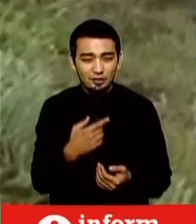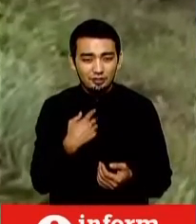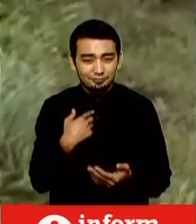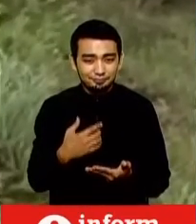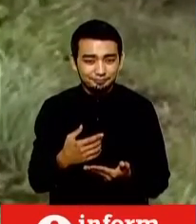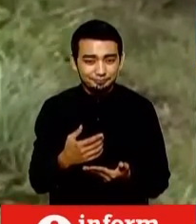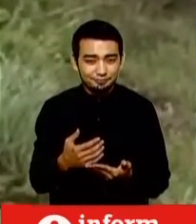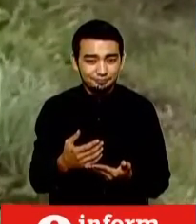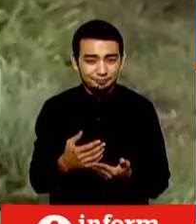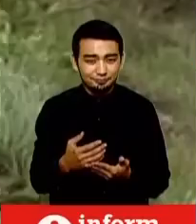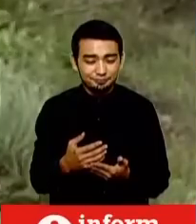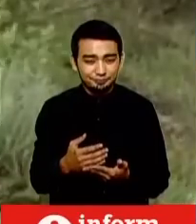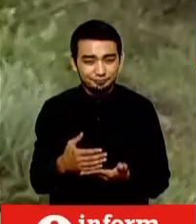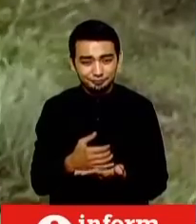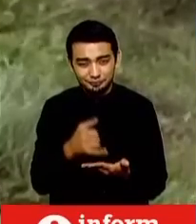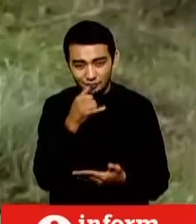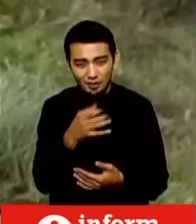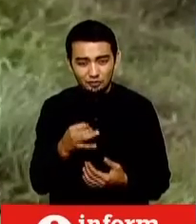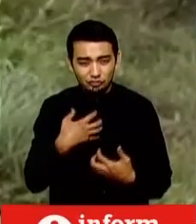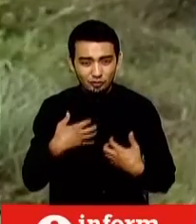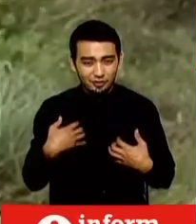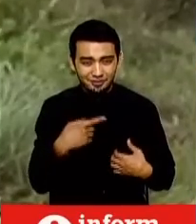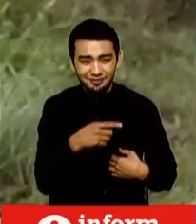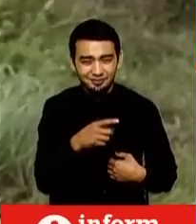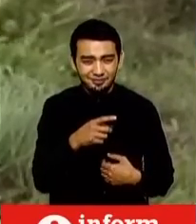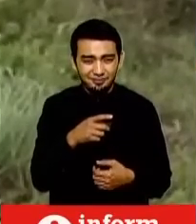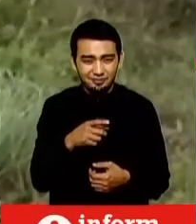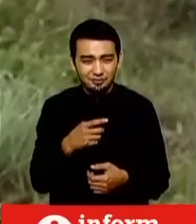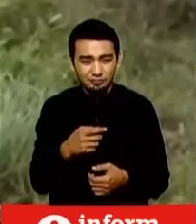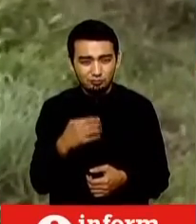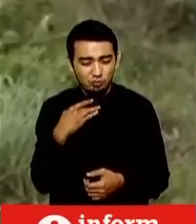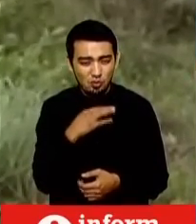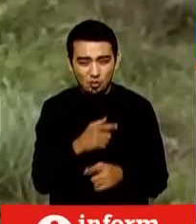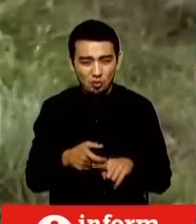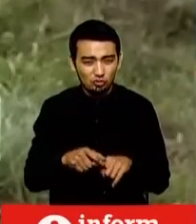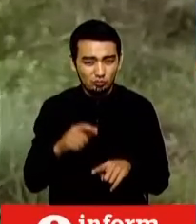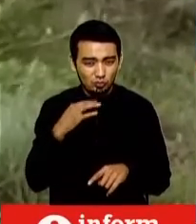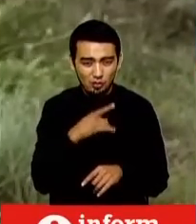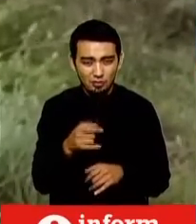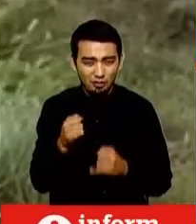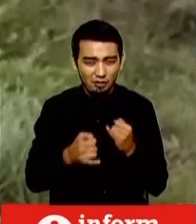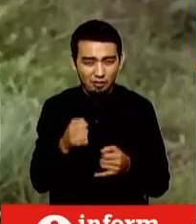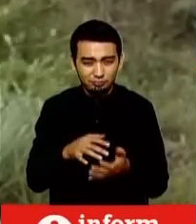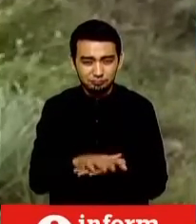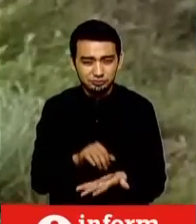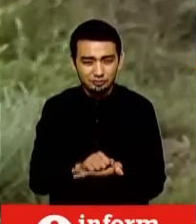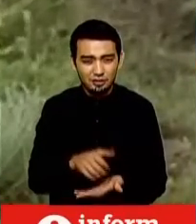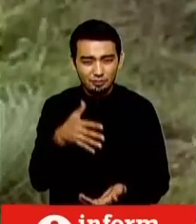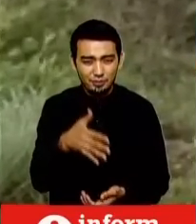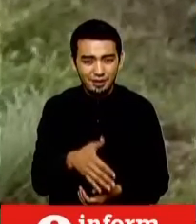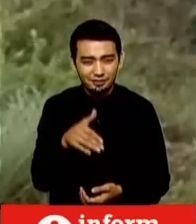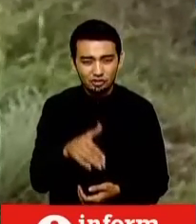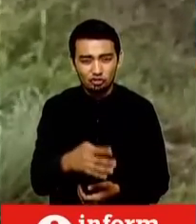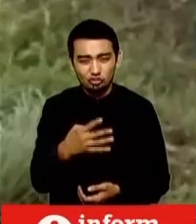киік көп келді, өте көп келді. Биыл енді содар бізде 5400